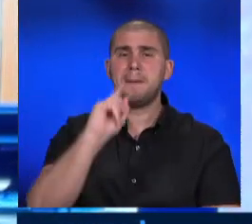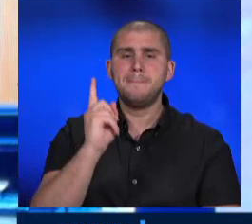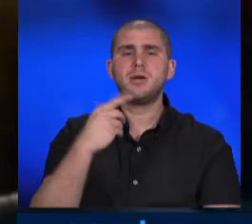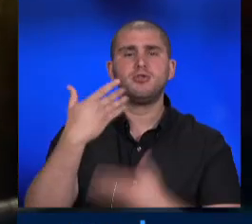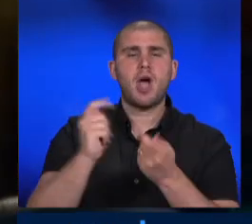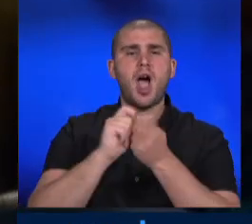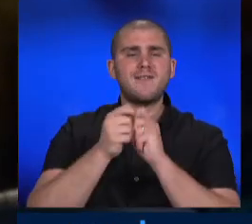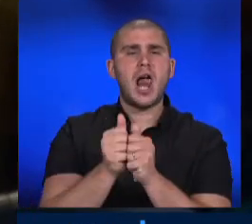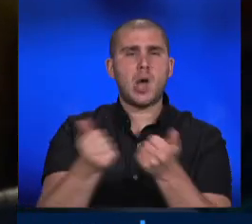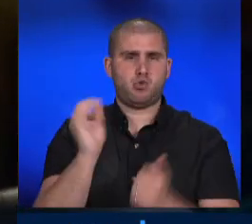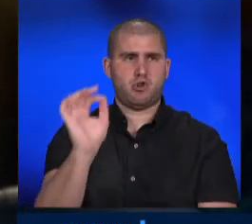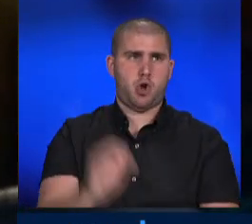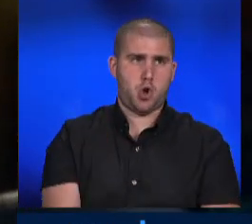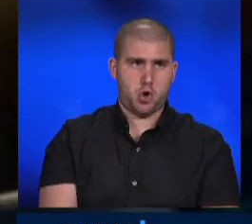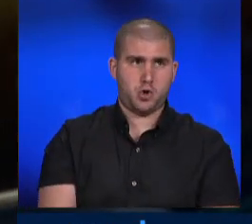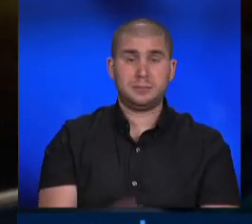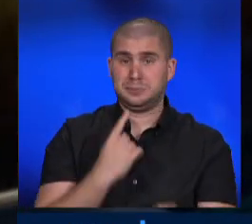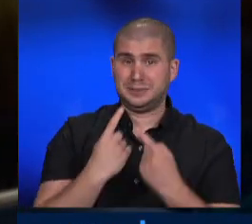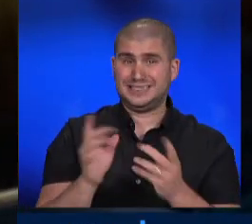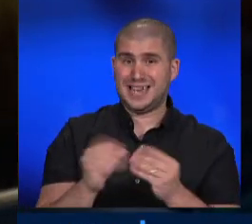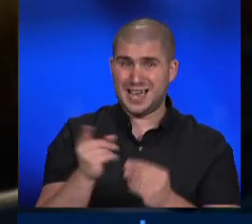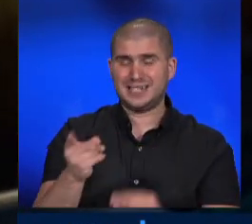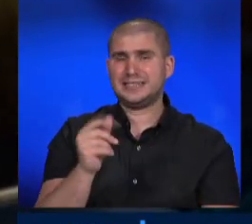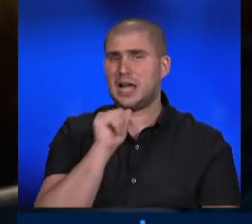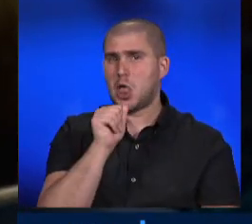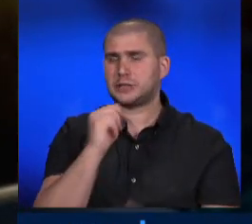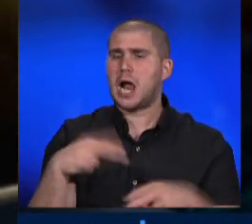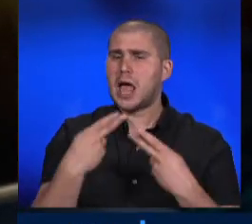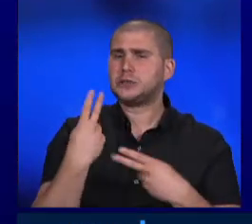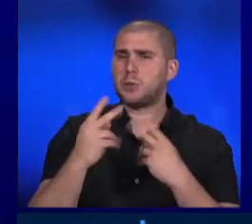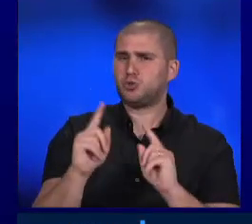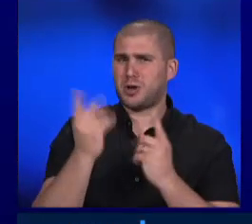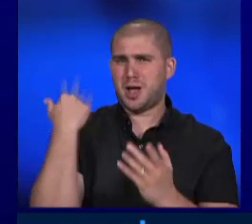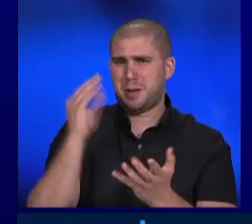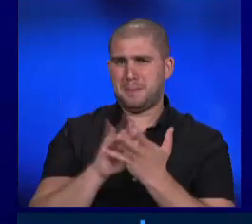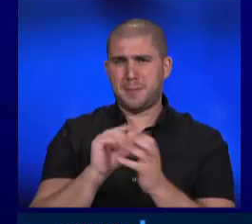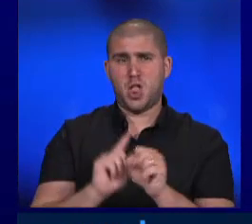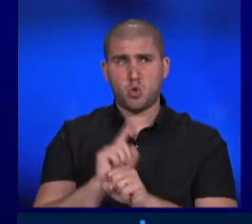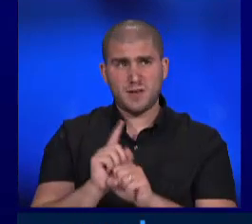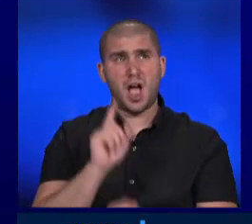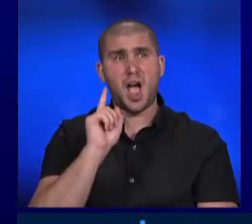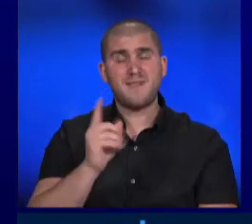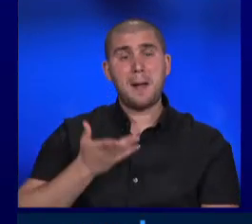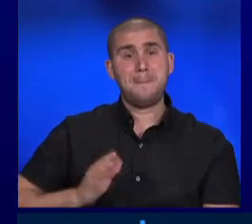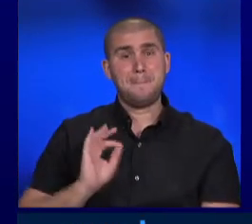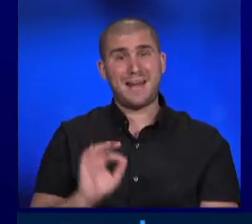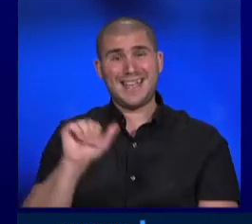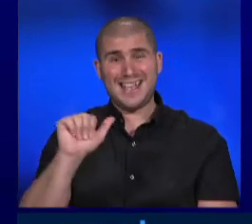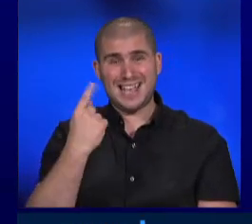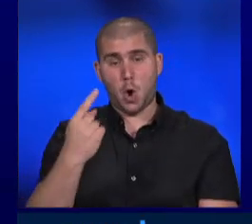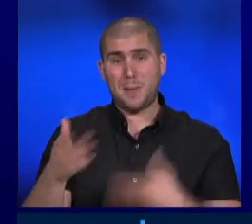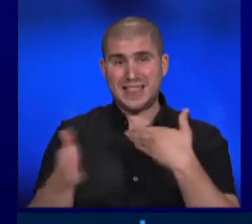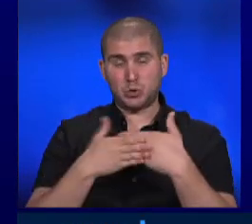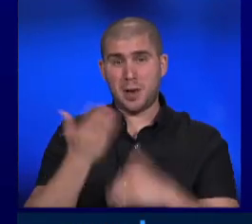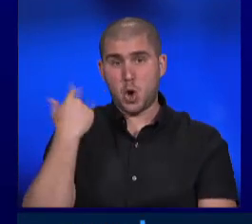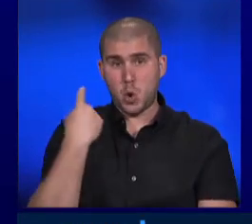לגרושתו. בשיחה איתנו היא סרבה לחזור למה שקרה באותה תקופה, אך ביתו של איגור מאותם נישואים קודמים